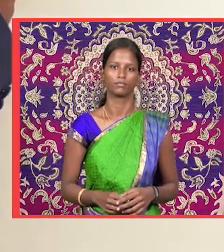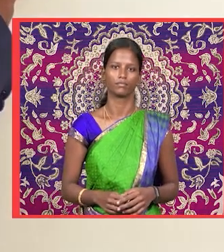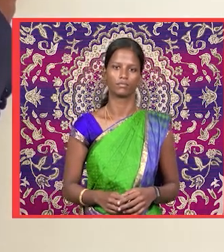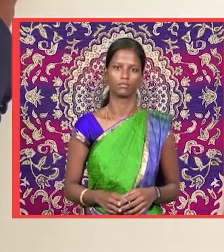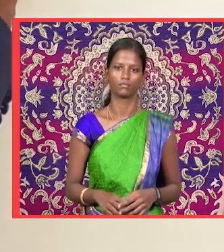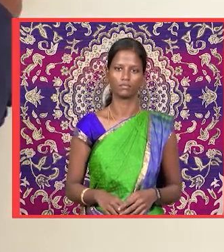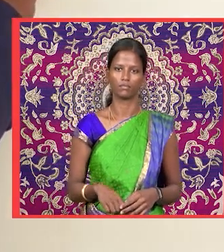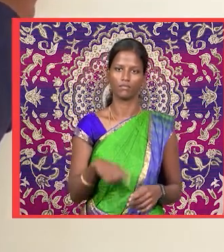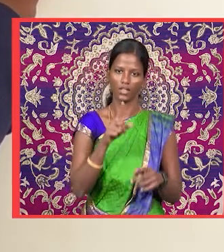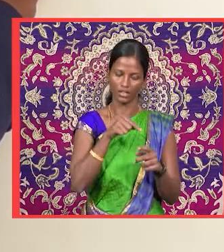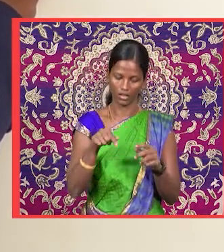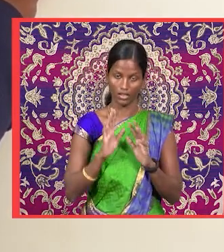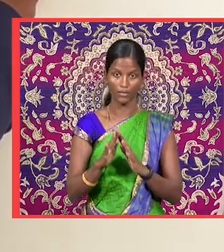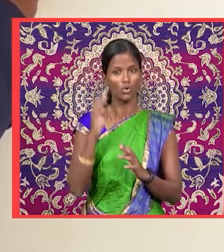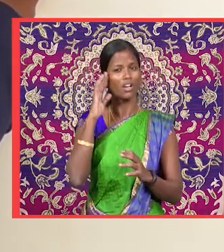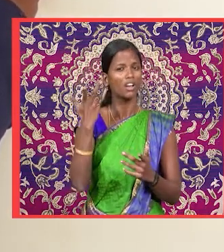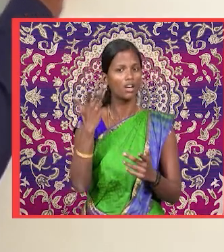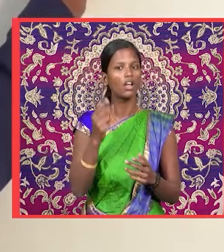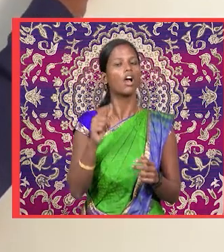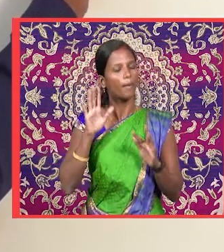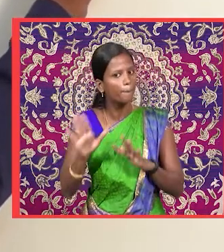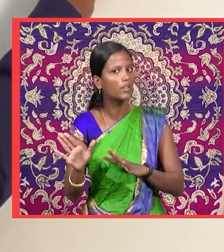தேர்ஃபோர் லாப சதவீதம்